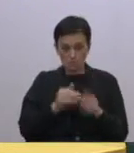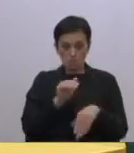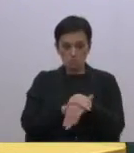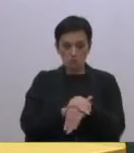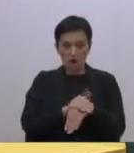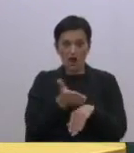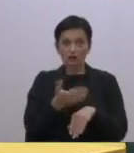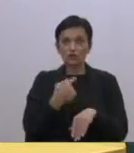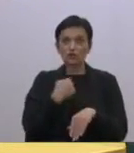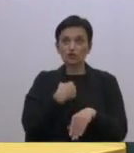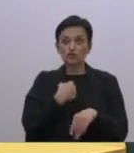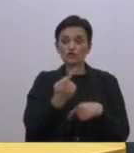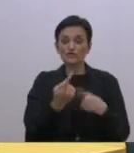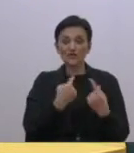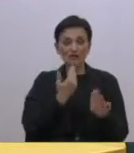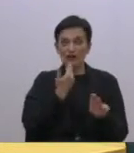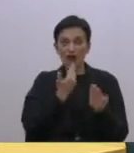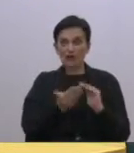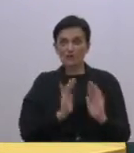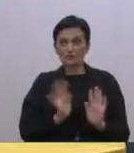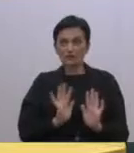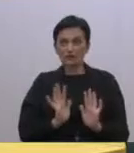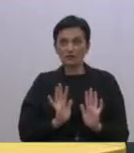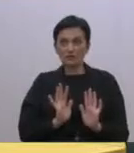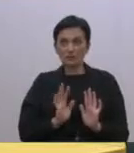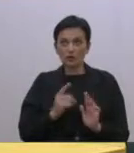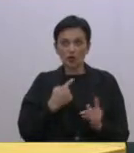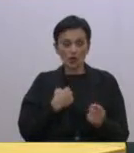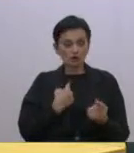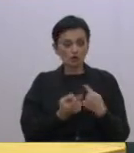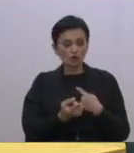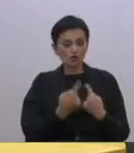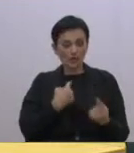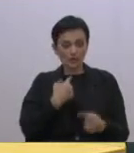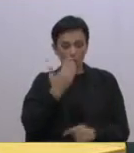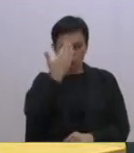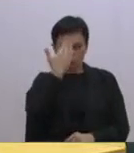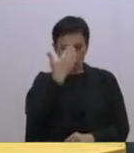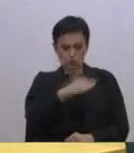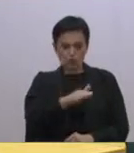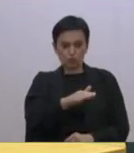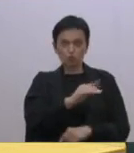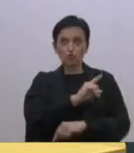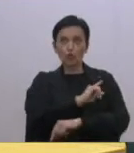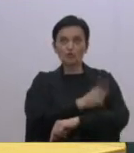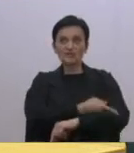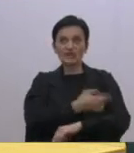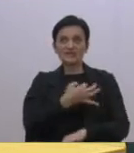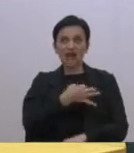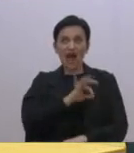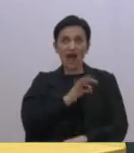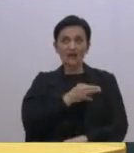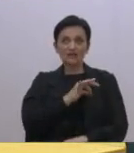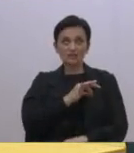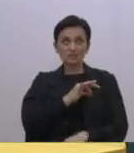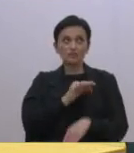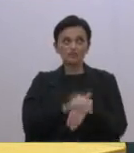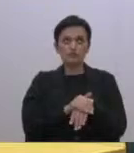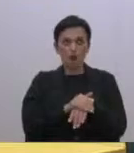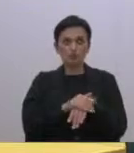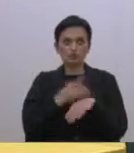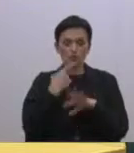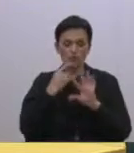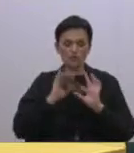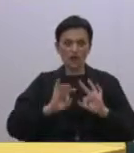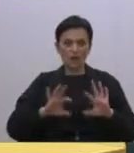ჩვენ ხო ერთმანეთს არ ველაპარაკებით. ჩვენ ხო ერთმანეთი ფაქტიურად უცხო ძალების აგენტებად ფაქტობრივად გამოვაცხადეთ.